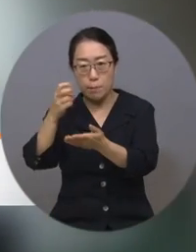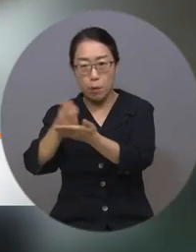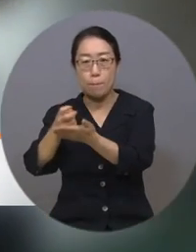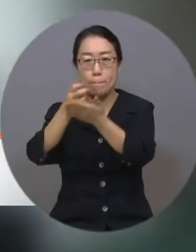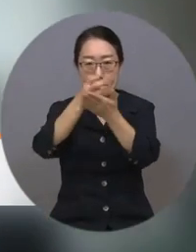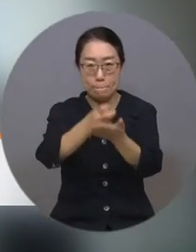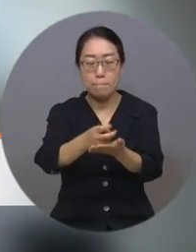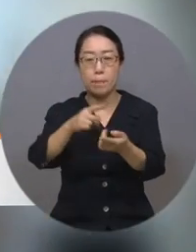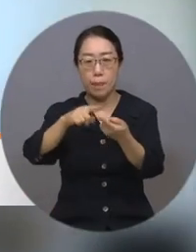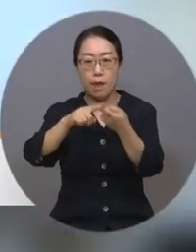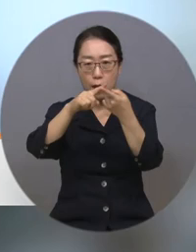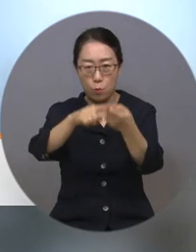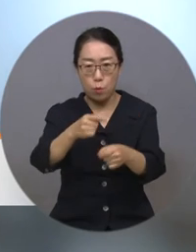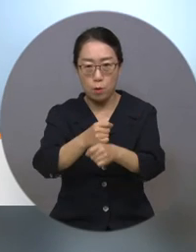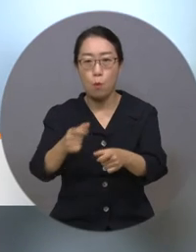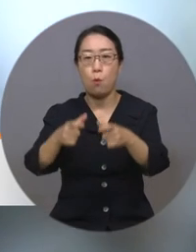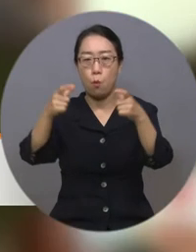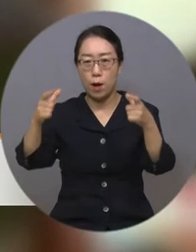확대했습니다